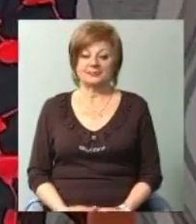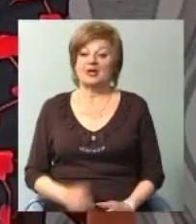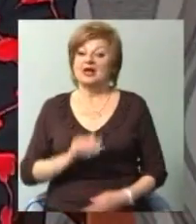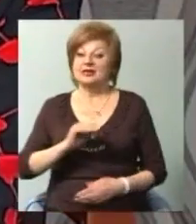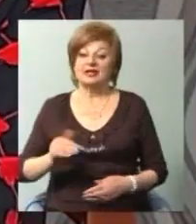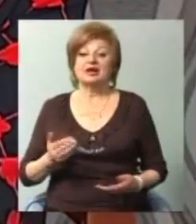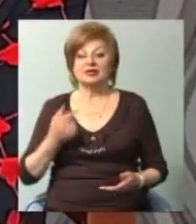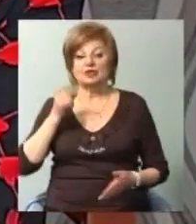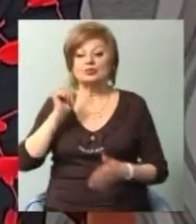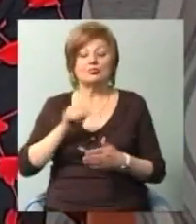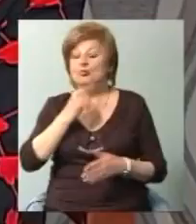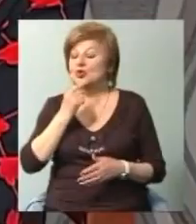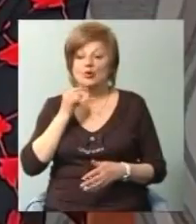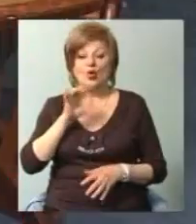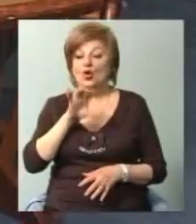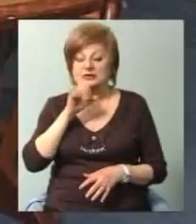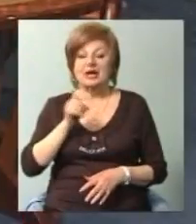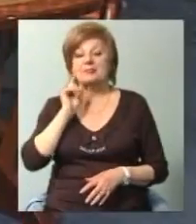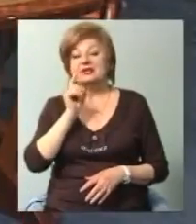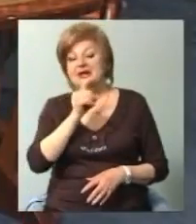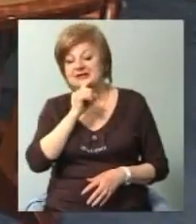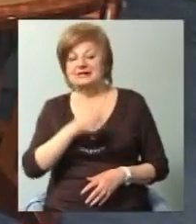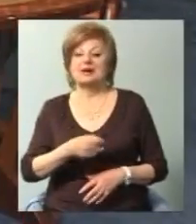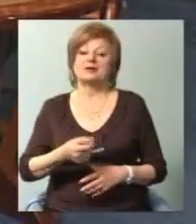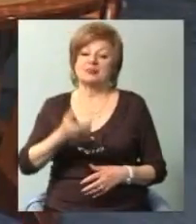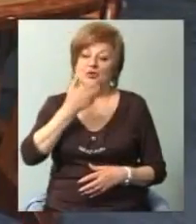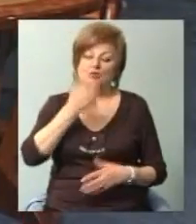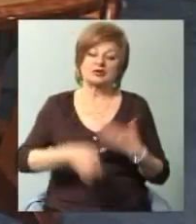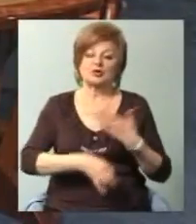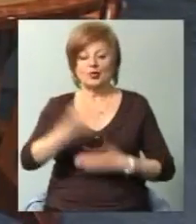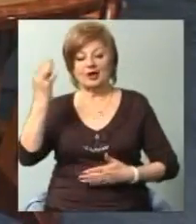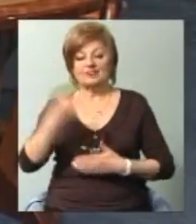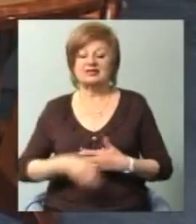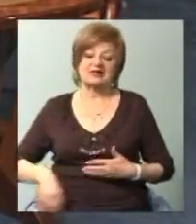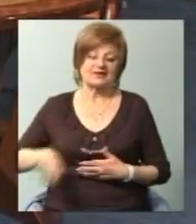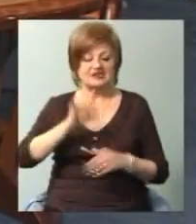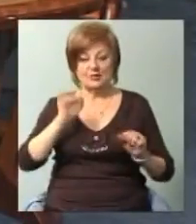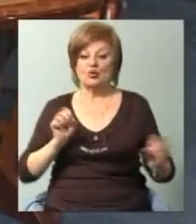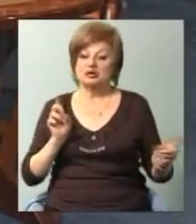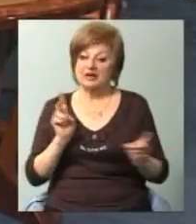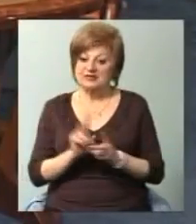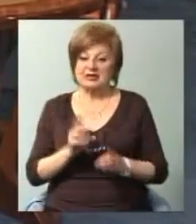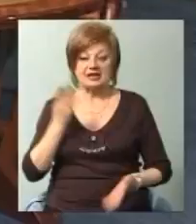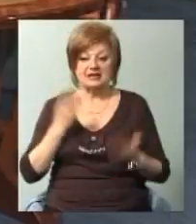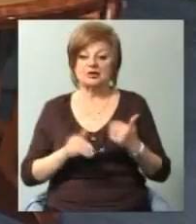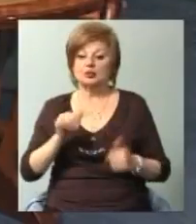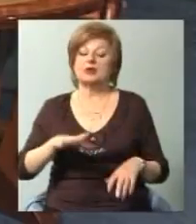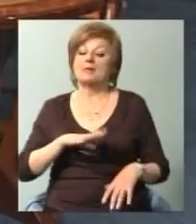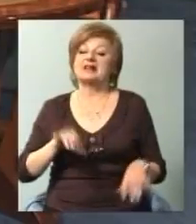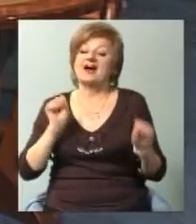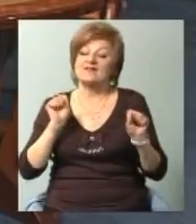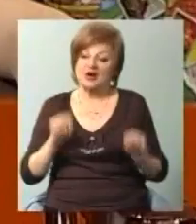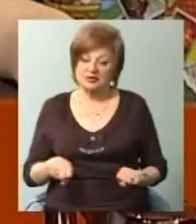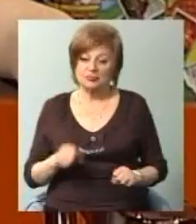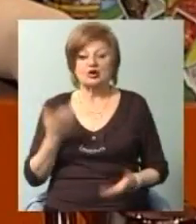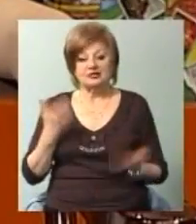Дійсно, скільки цих песиків існує і на півночі, і на сході, і на заході, і на півдні, будь-де їх можна зустріти. А якби в тебе була можливість, а можливо